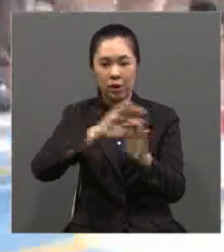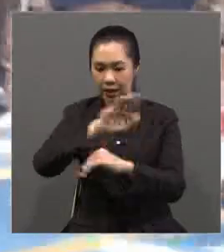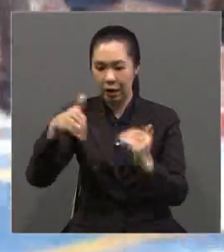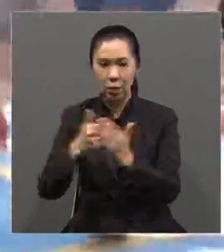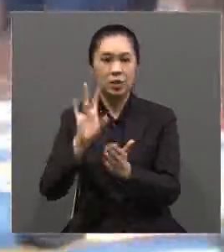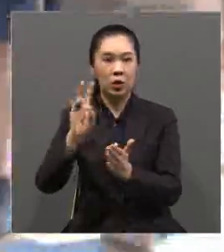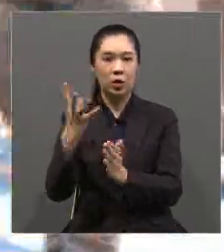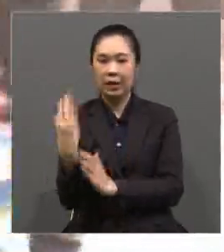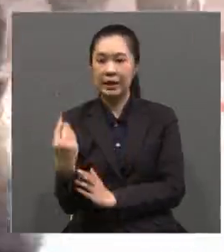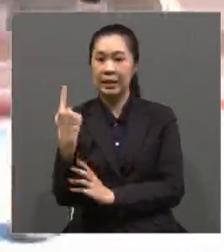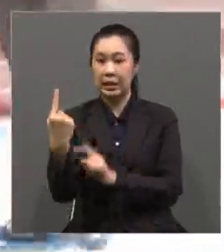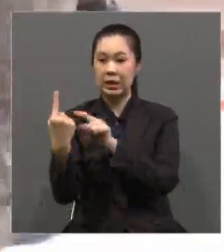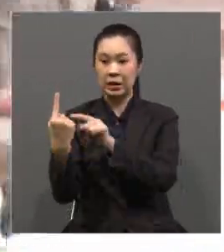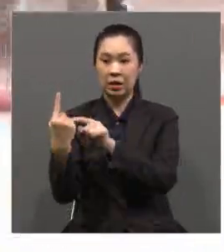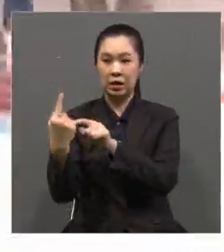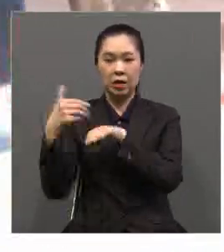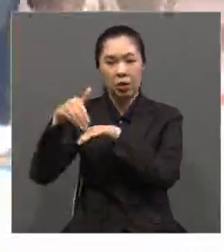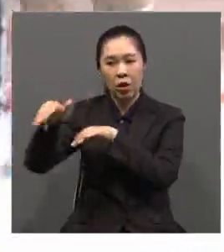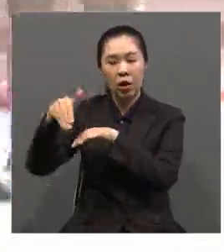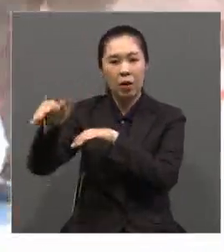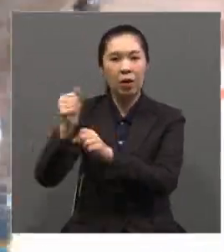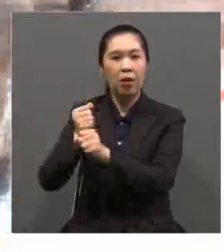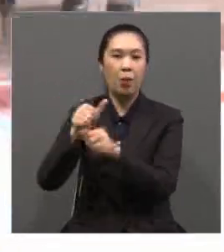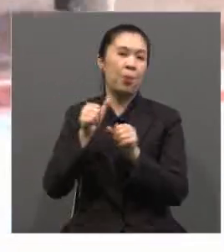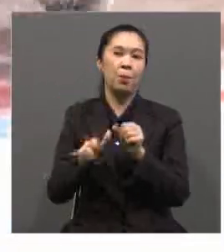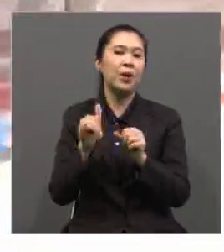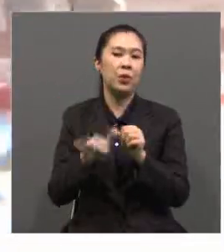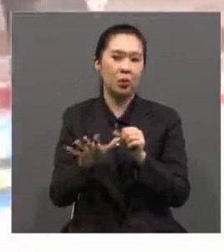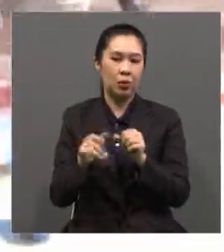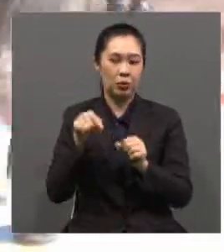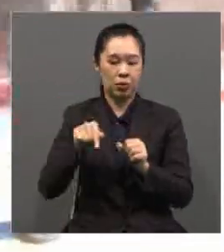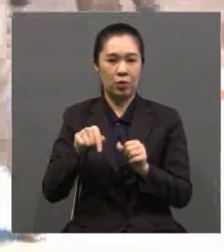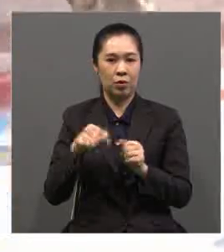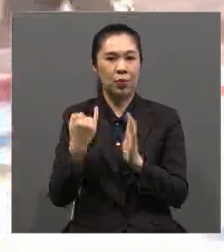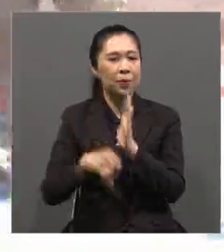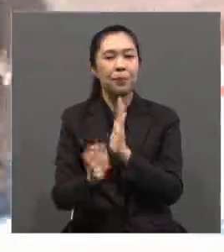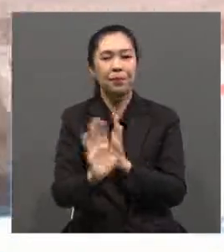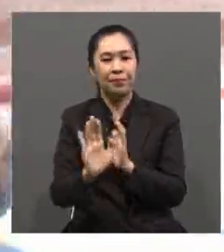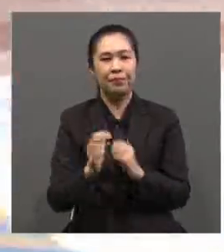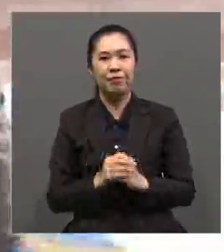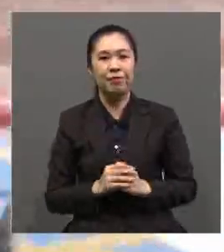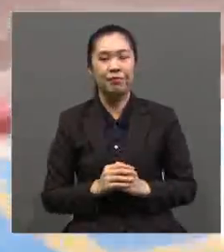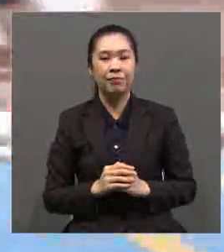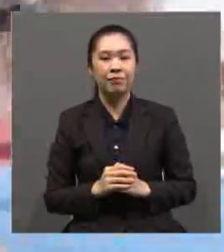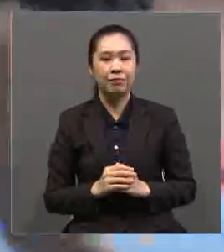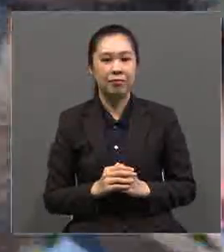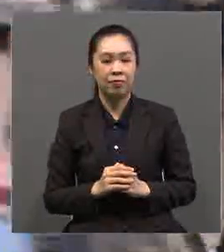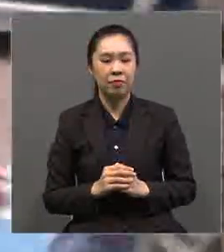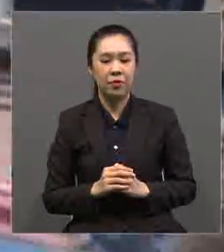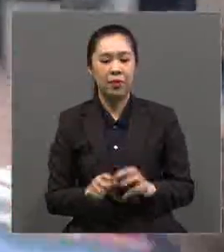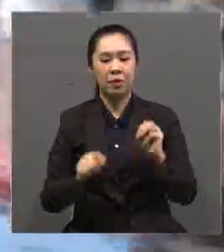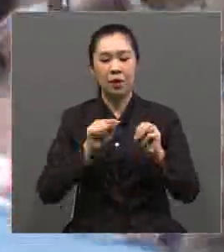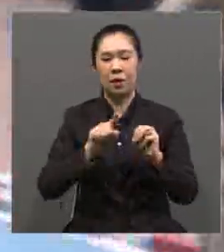ายเนื่องจากอีก1นายนั้นต้องออกไประงับเหตุไม่อยู่ในที่เกิดเหตุจึงไม่ถูกดำเนินคดีอย่างไรก็ตามครับสำหรับมาตร